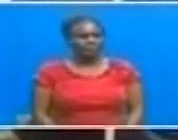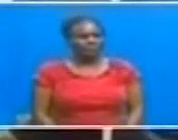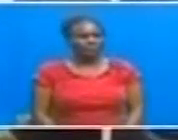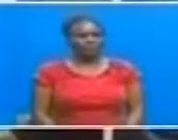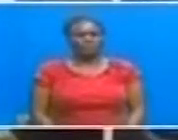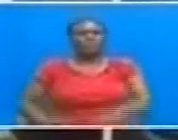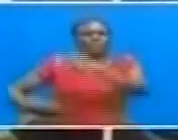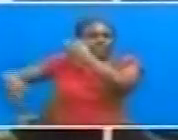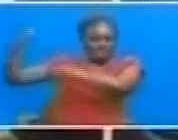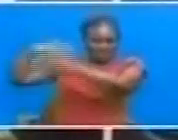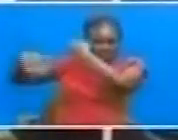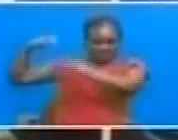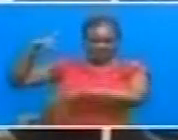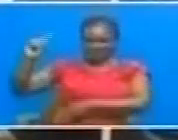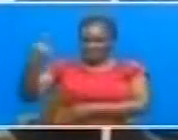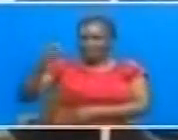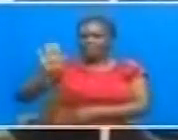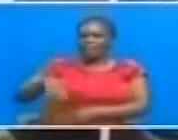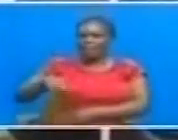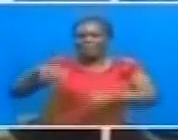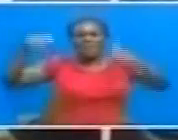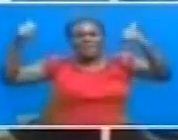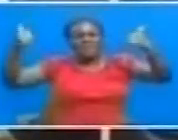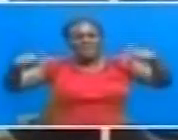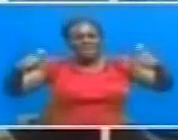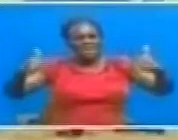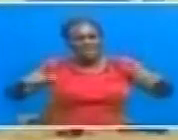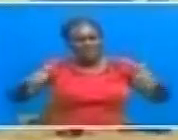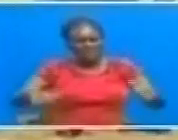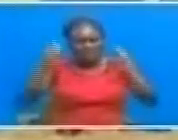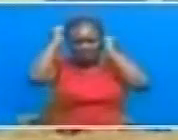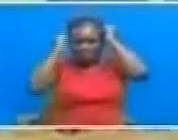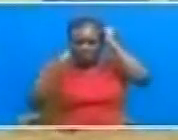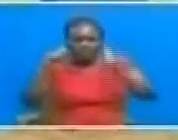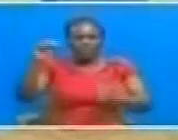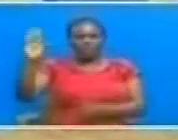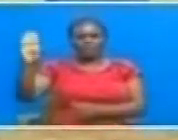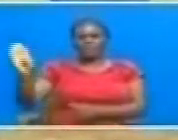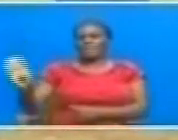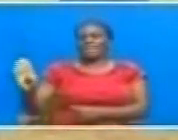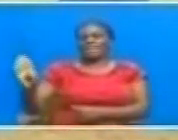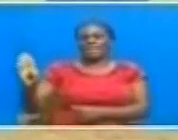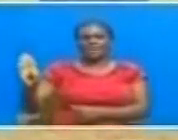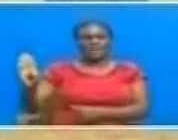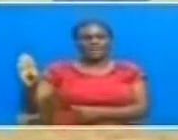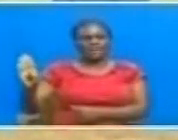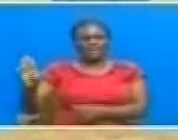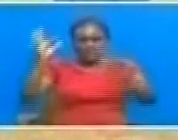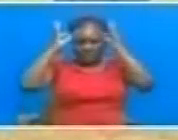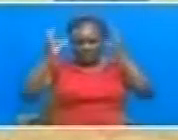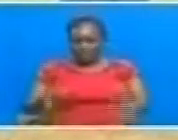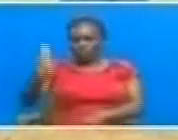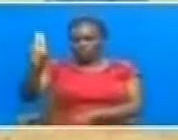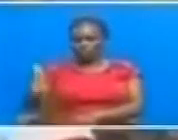Katika historia ya Kenya hakuna mwanamke amewahi kufika daraja la brigedia katika kikosi cha KDF. Hatua ya Rais